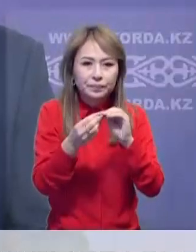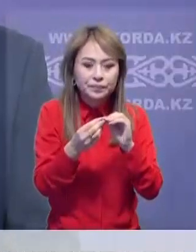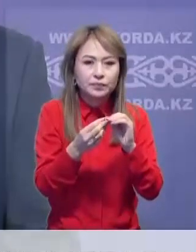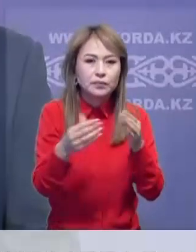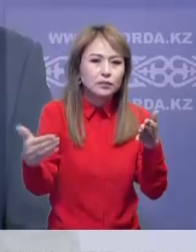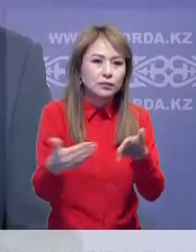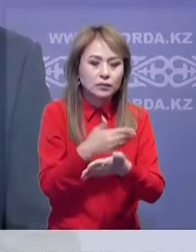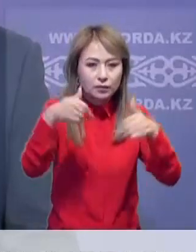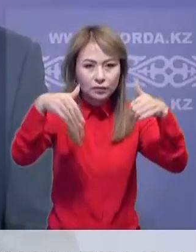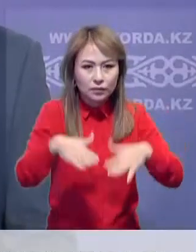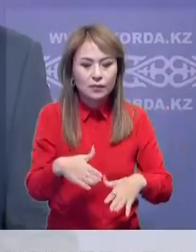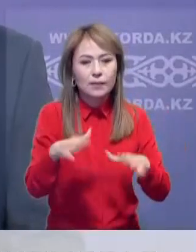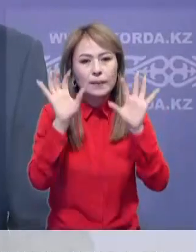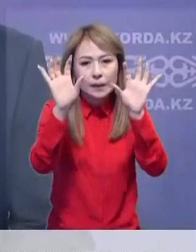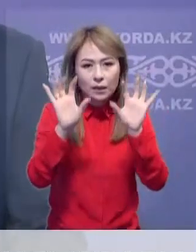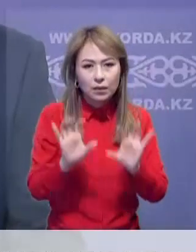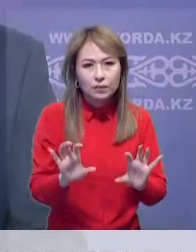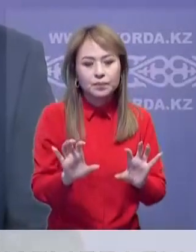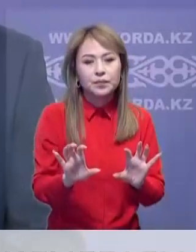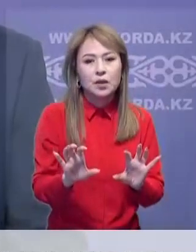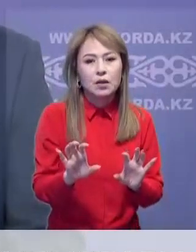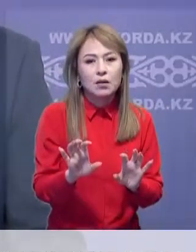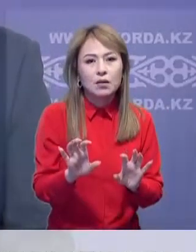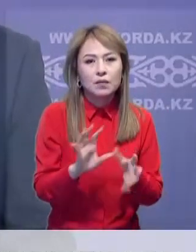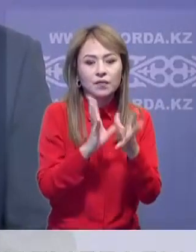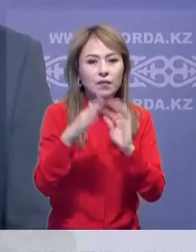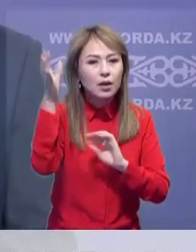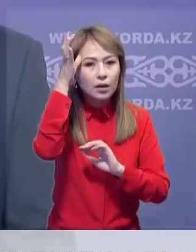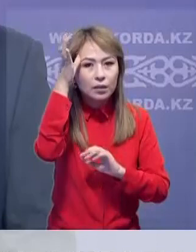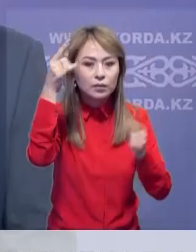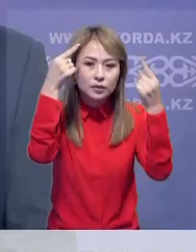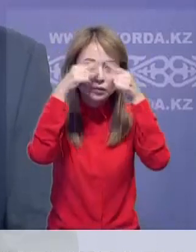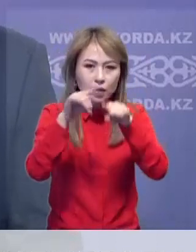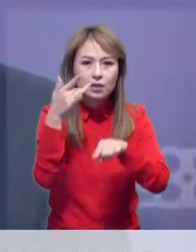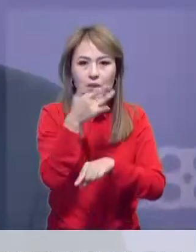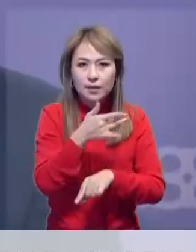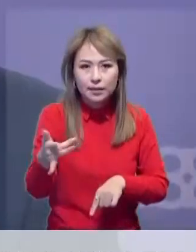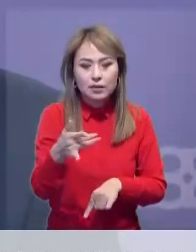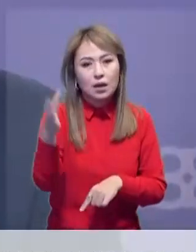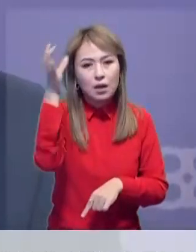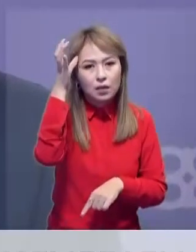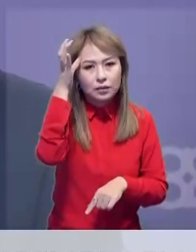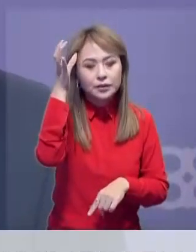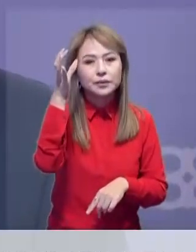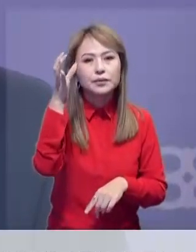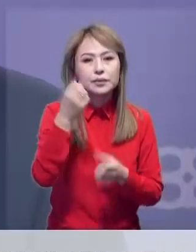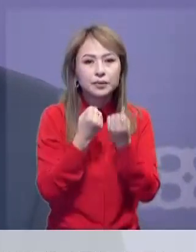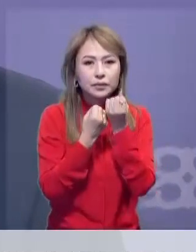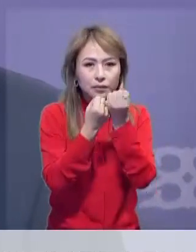Жаңадан қабылданып атқан зан аясында, ғылым және технологиялық саясат аясында ғалымдарды